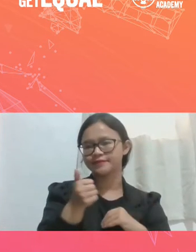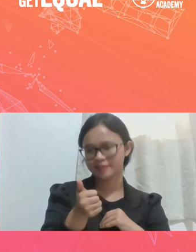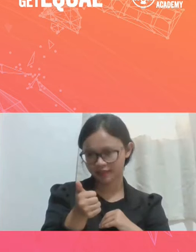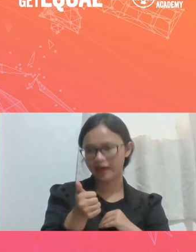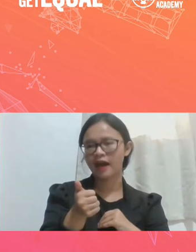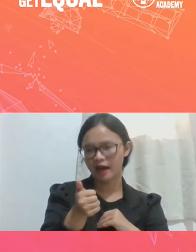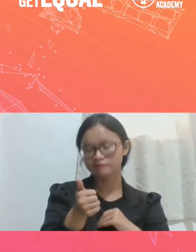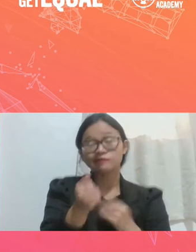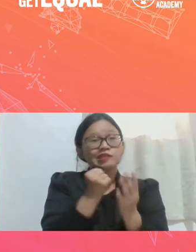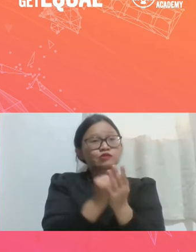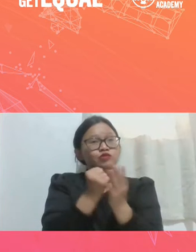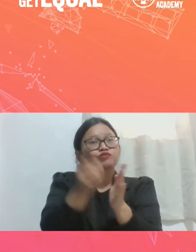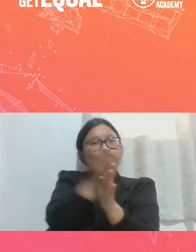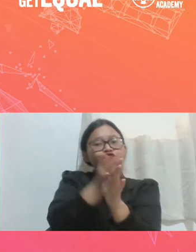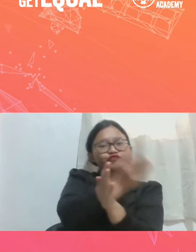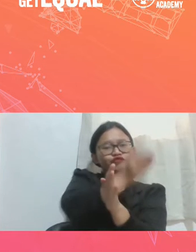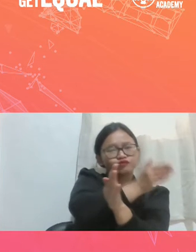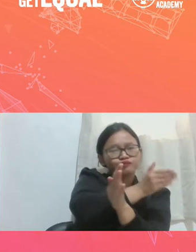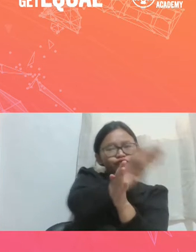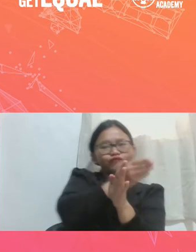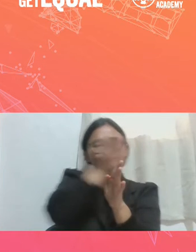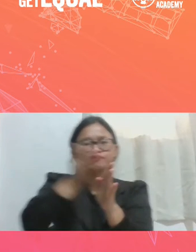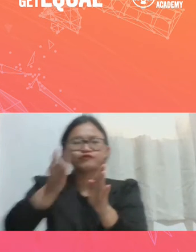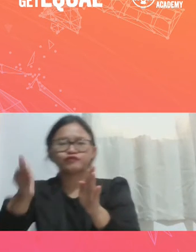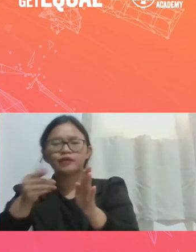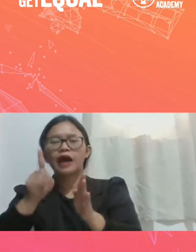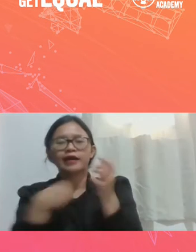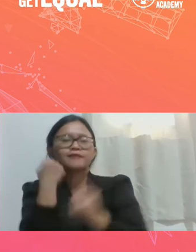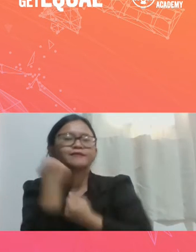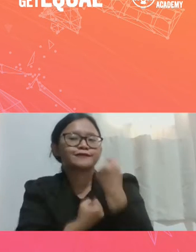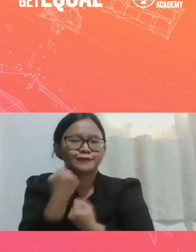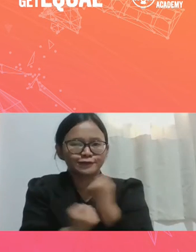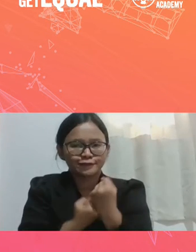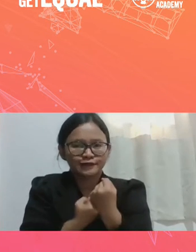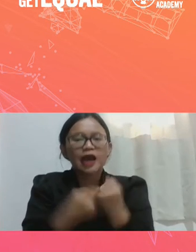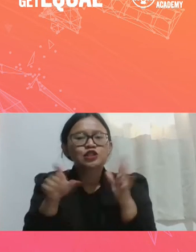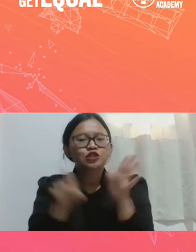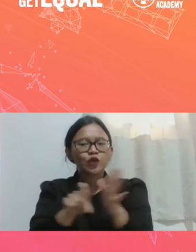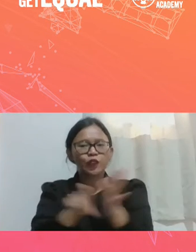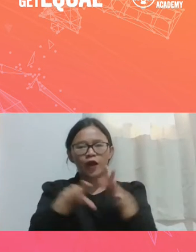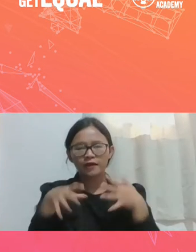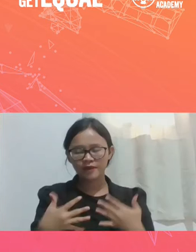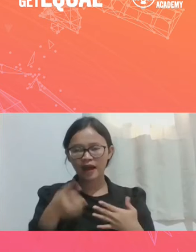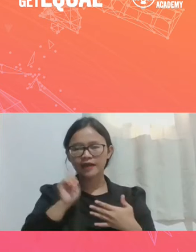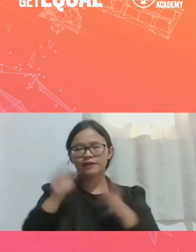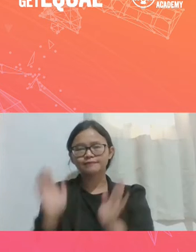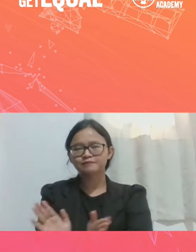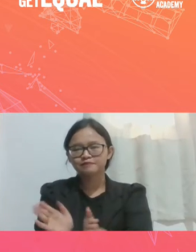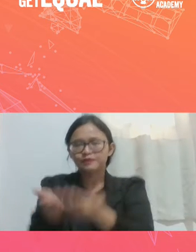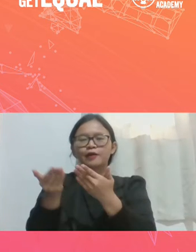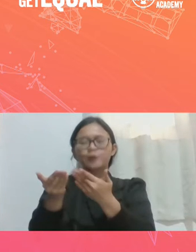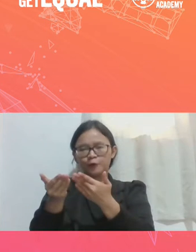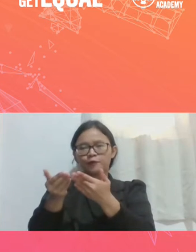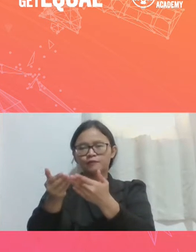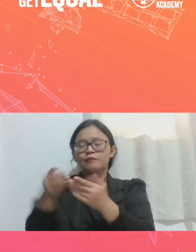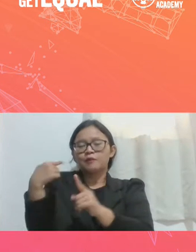dilakukan untuk mendorong kesetaraan bagi anak perempuan, di antaranya dengan membangun agensi hingga terciptanya lingkungan